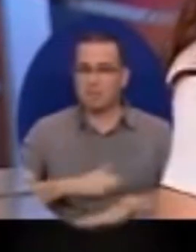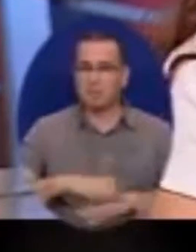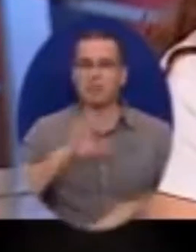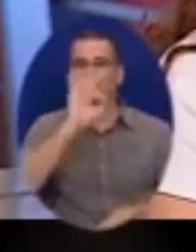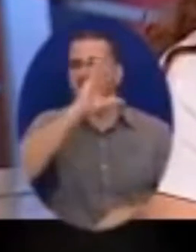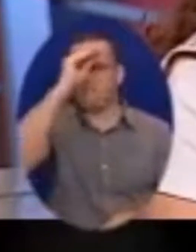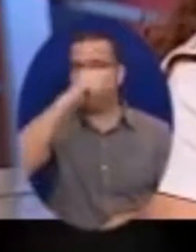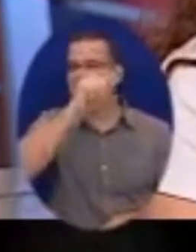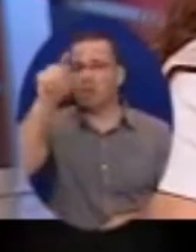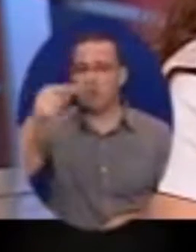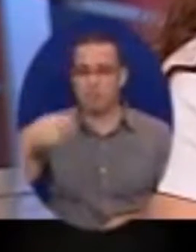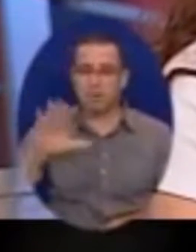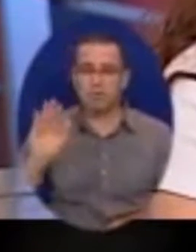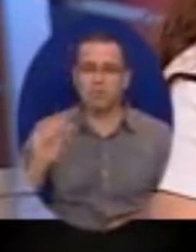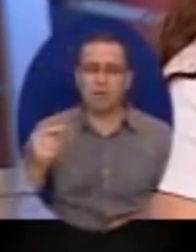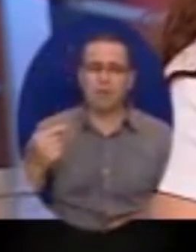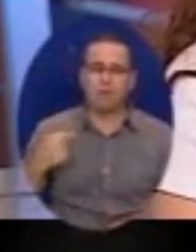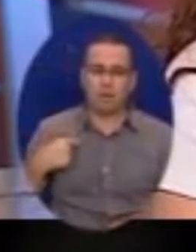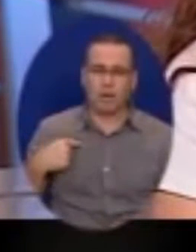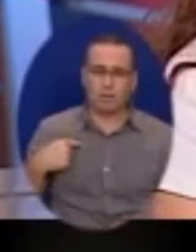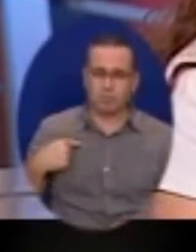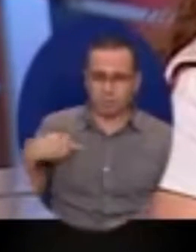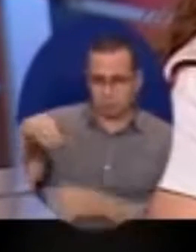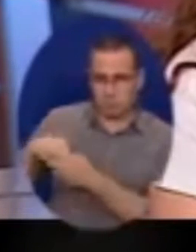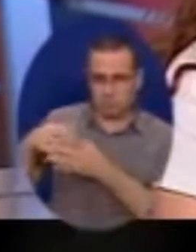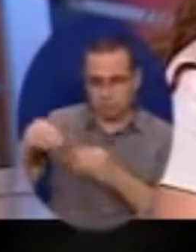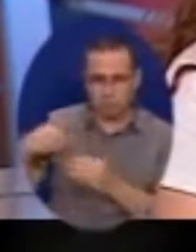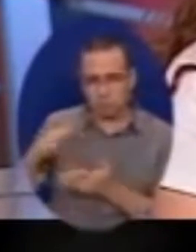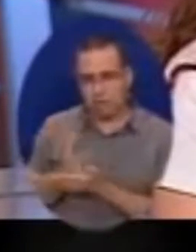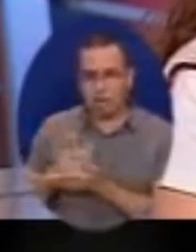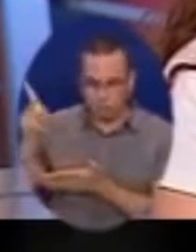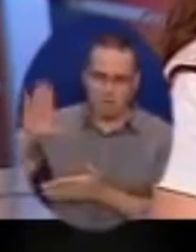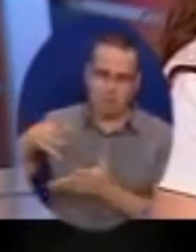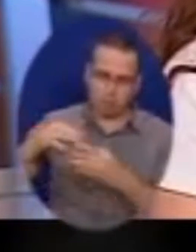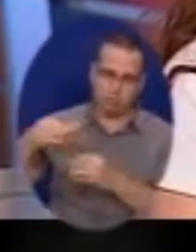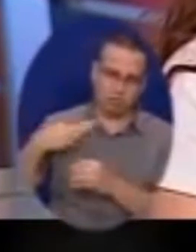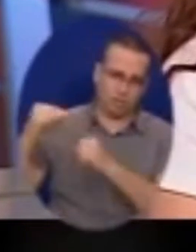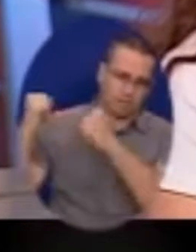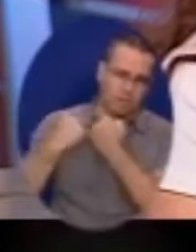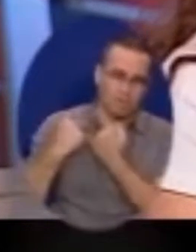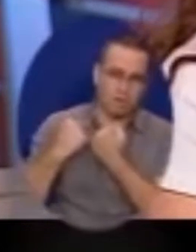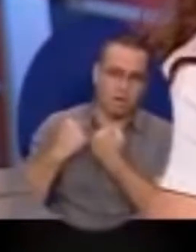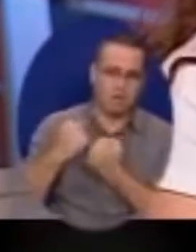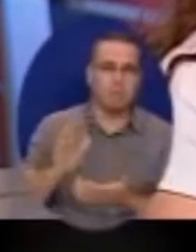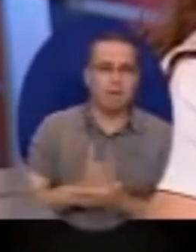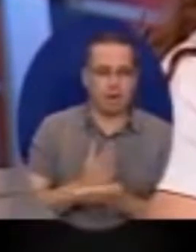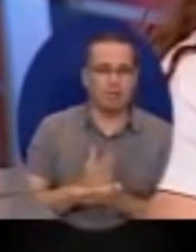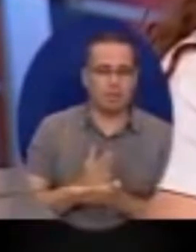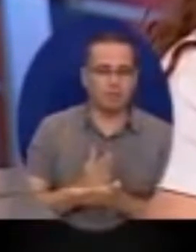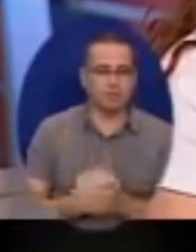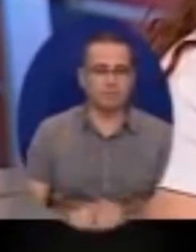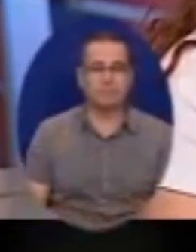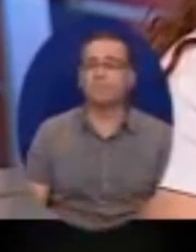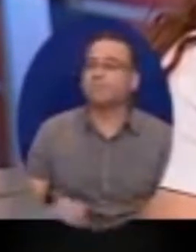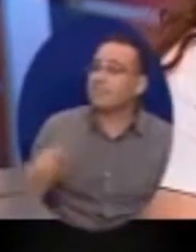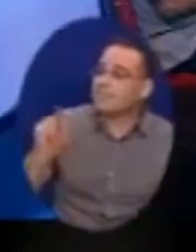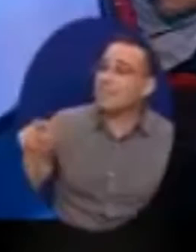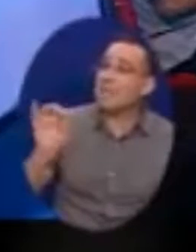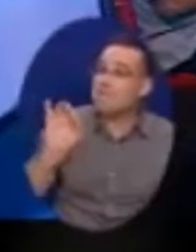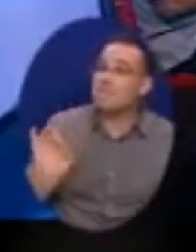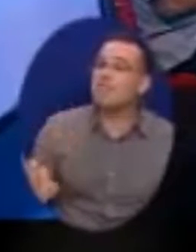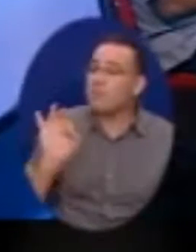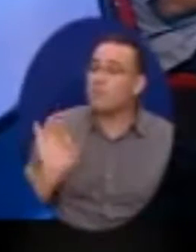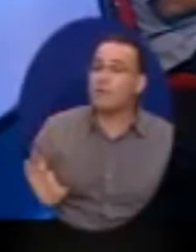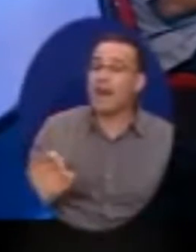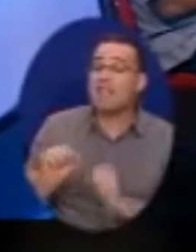מקצוע גברי, והחלטנו, את יודעת, וגם הם תמכו בהחלטה שלי. אז זה בדיוק העניין, הנה,